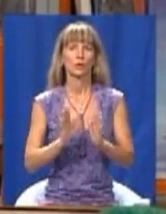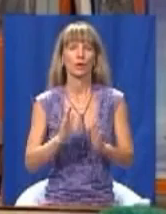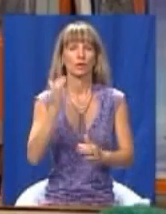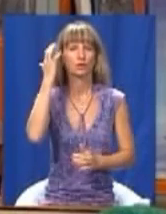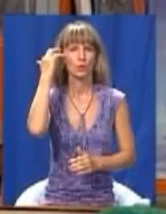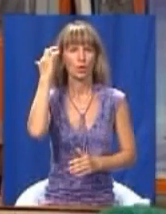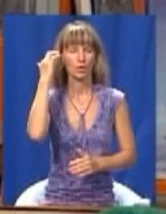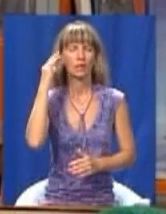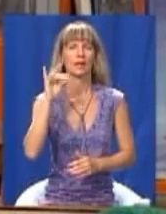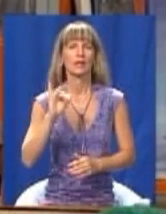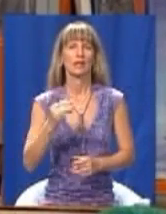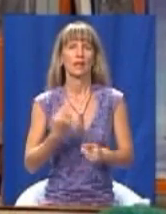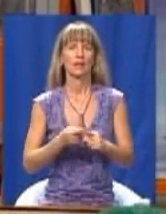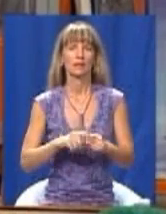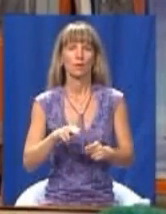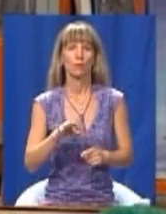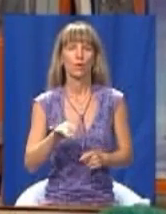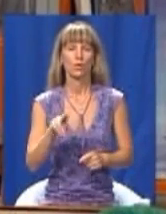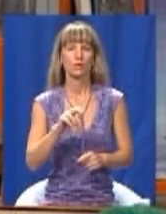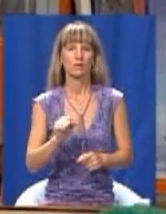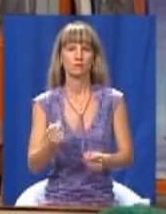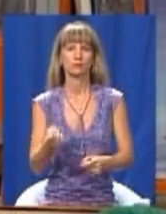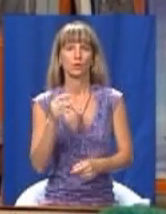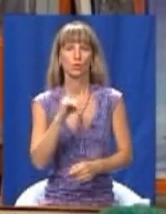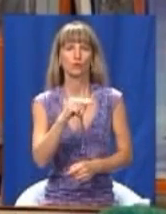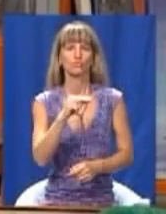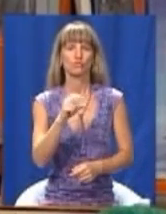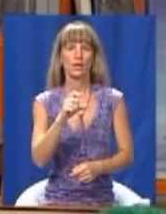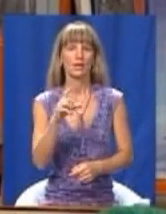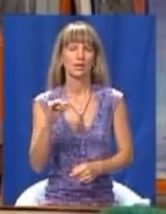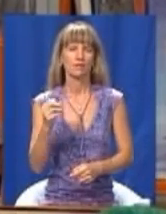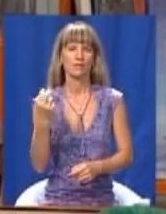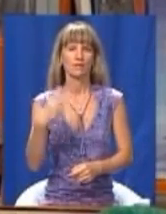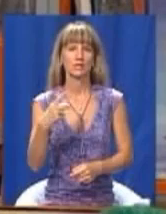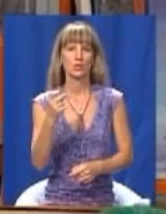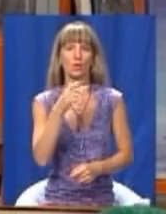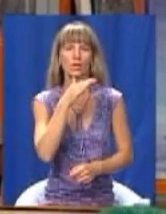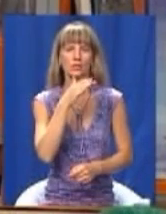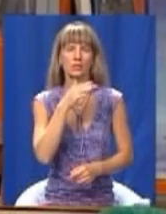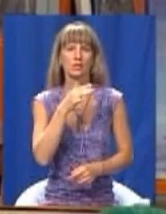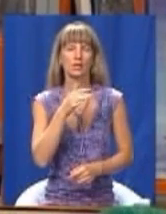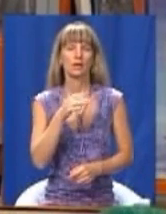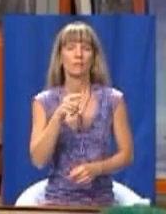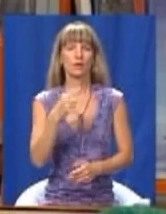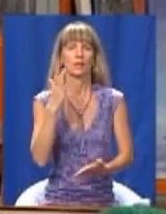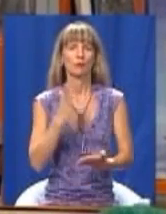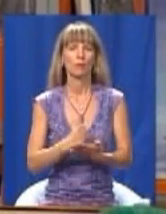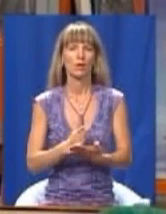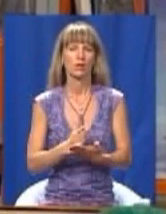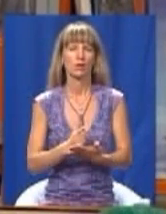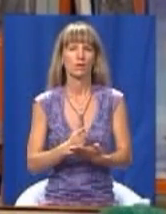чорні, що ця порода з'явилася у Чехії у 20 столітті, та вони мають